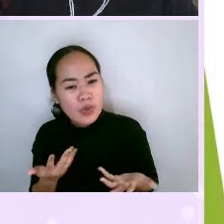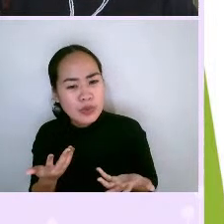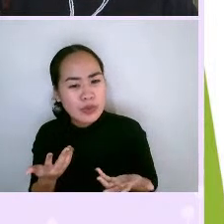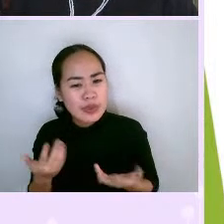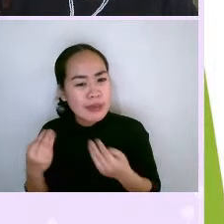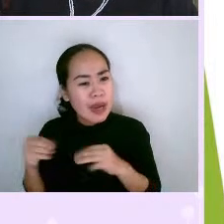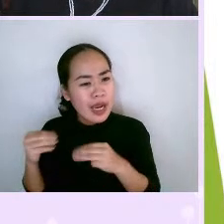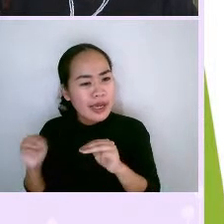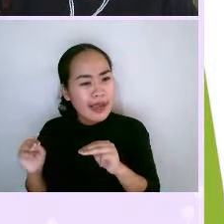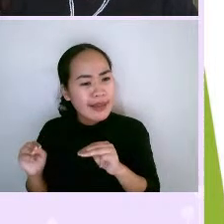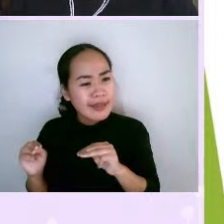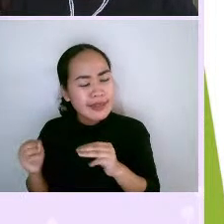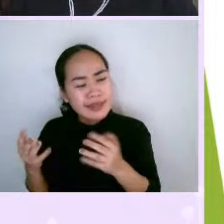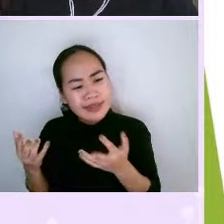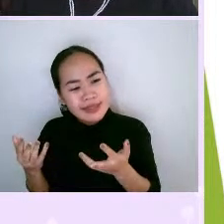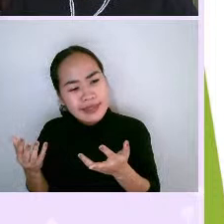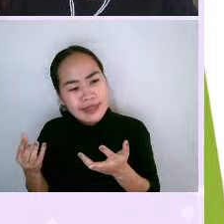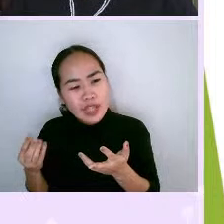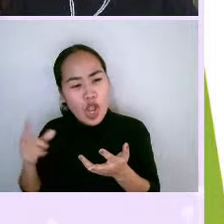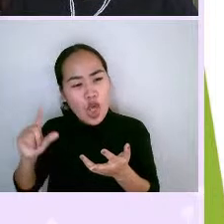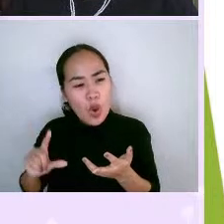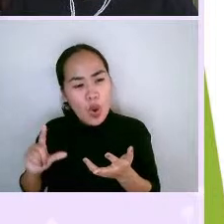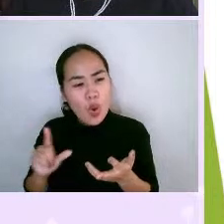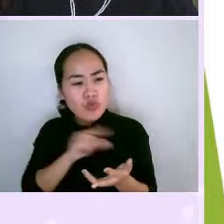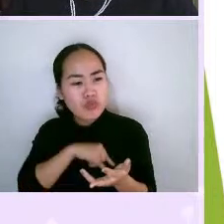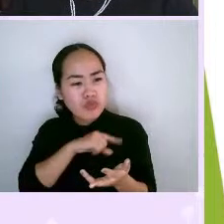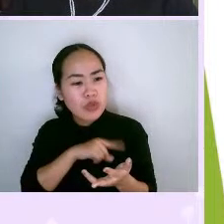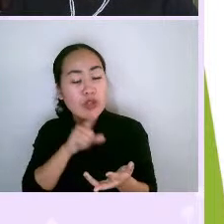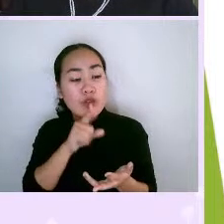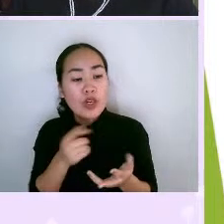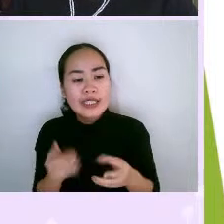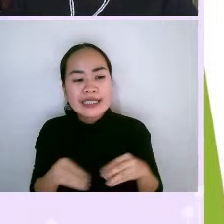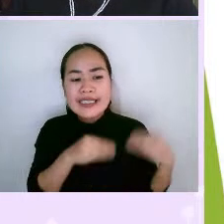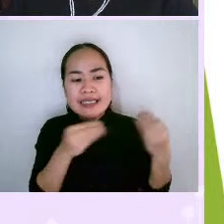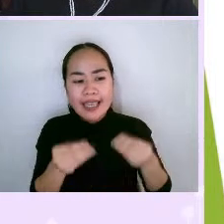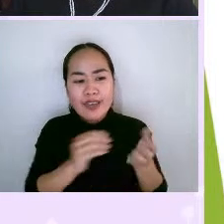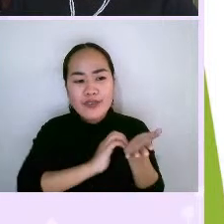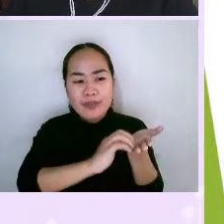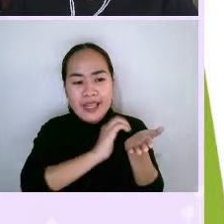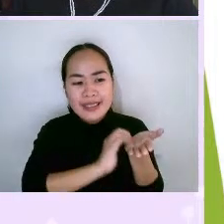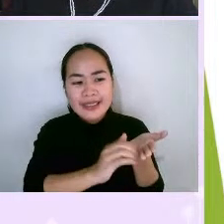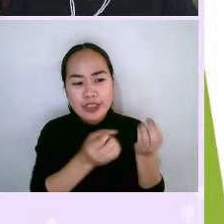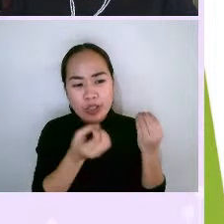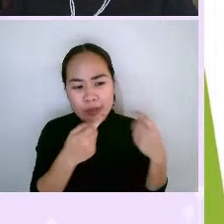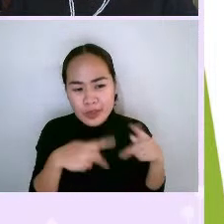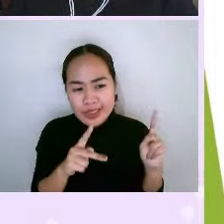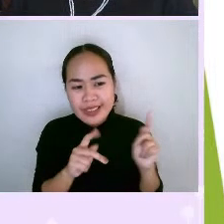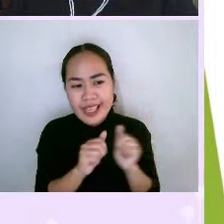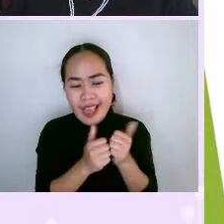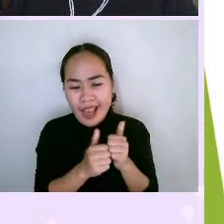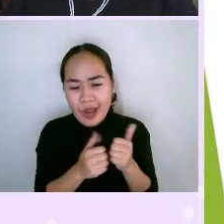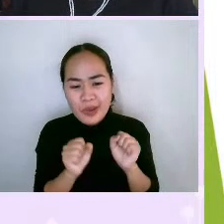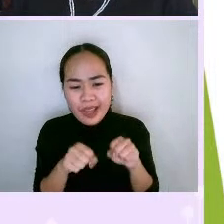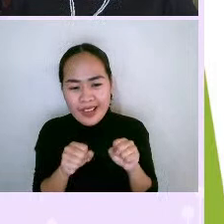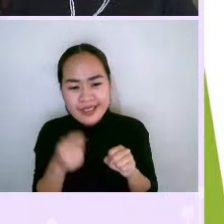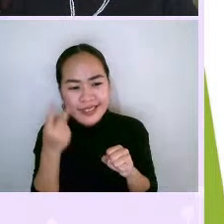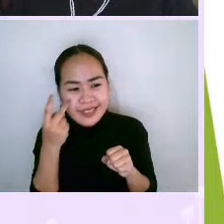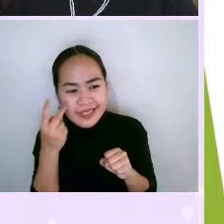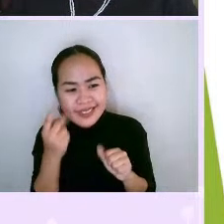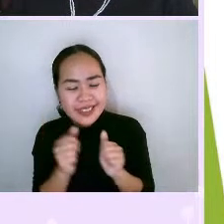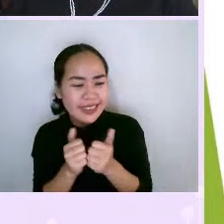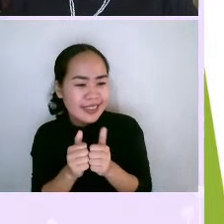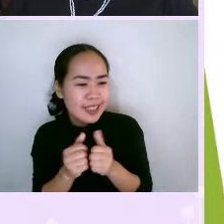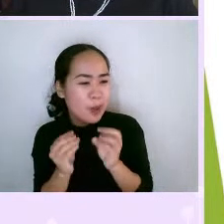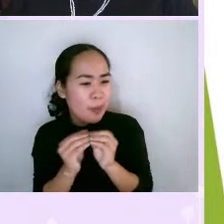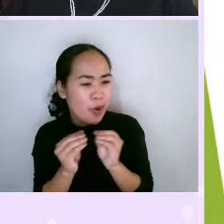merkado. So binibigyan po natin sila ng mga pagsasanay and opportunities para ma-expose